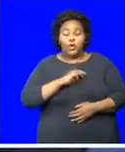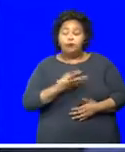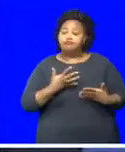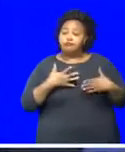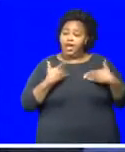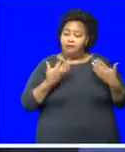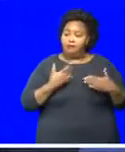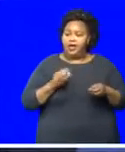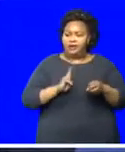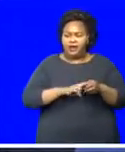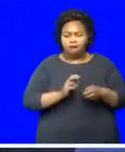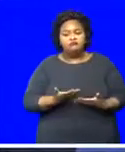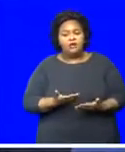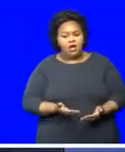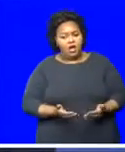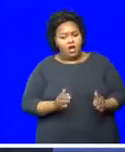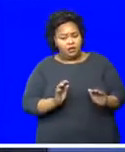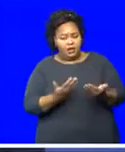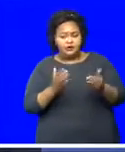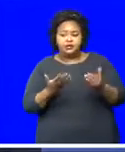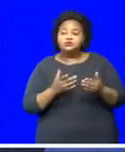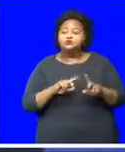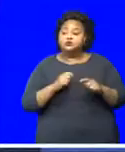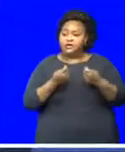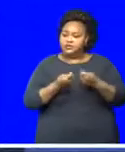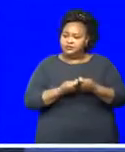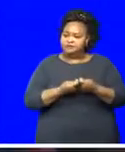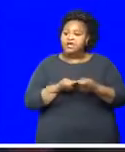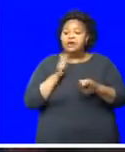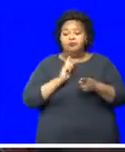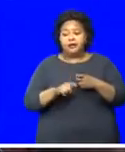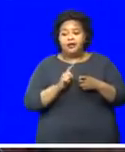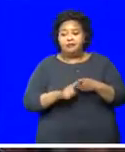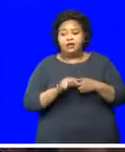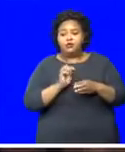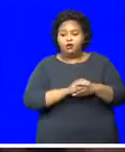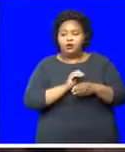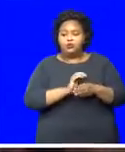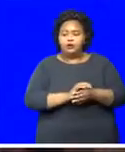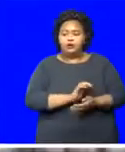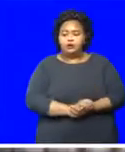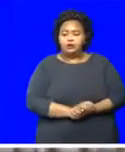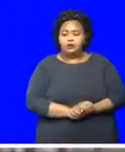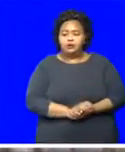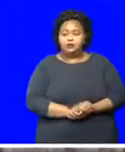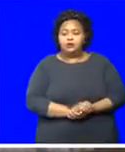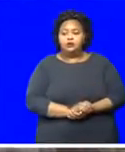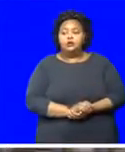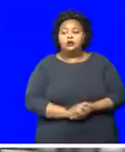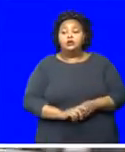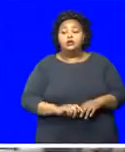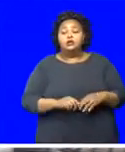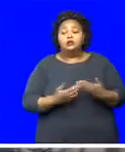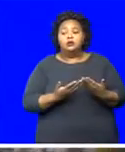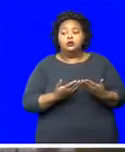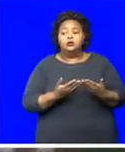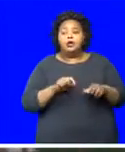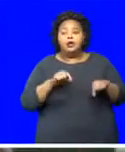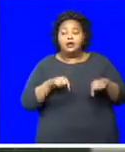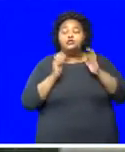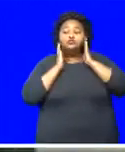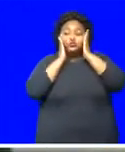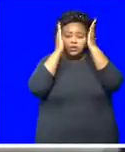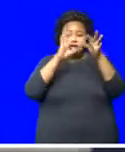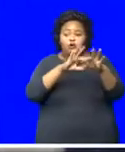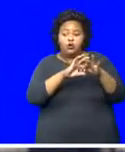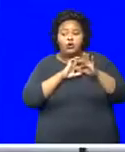on. Kanzi mengamelo inhlangano emidlalo yeTaekwondo kuleli zakhele Dlamini uthi le midlalo into osita abadlali balenhlangano njengoba kulungiselelo